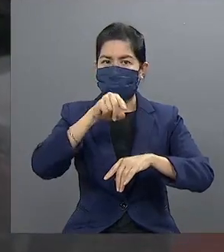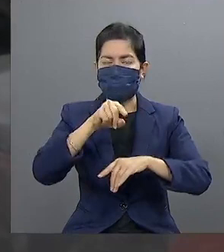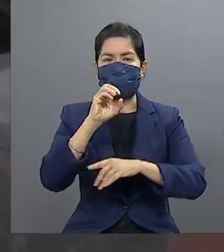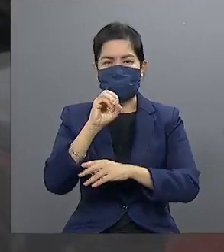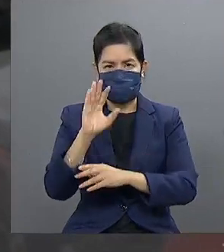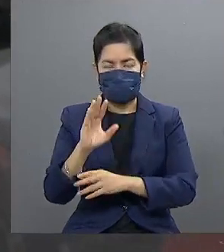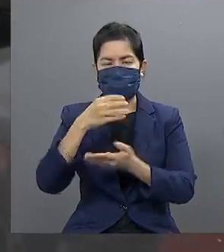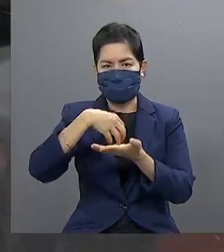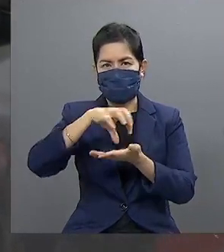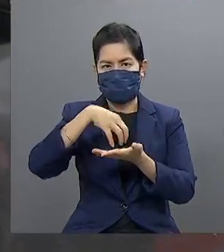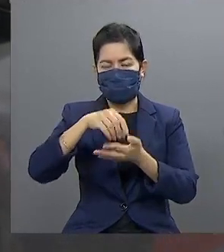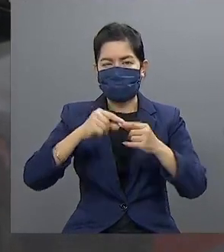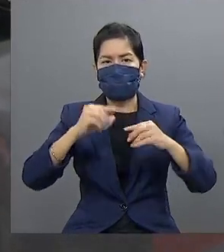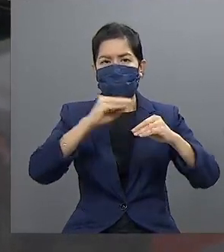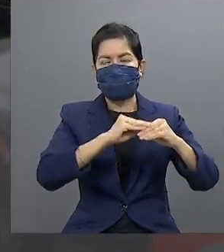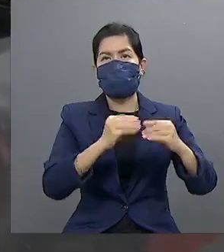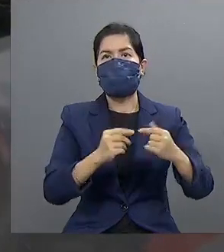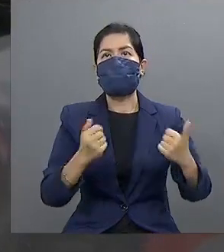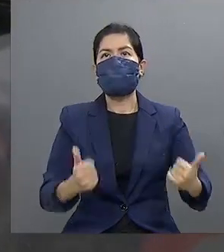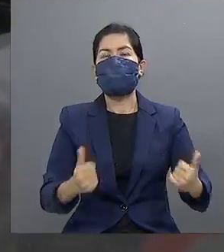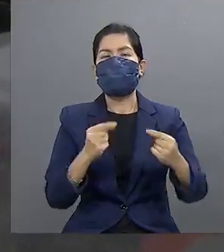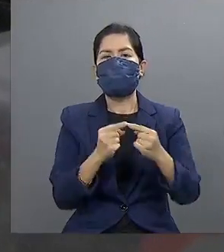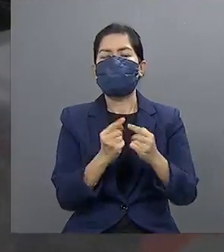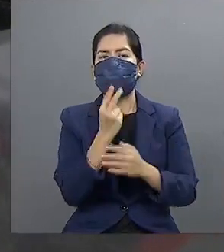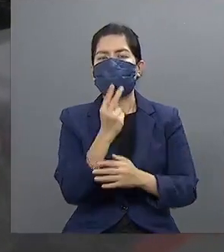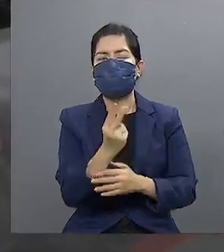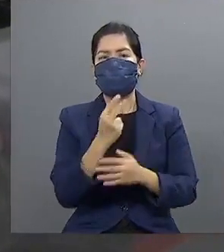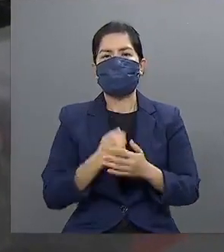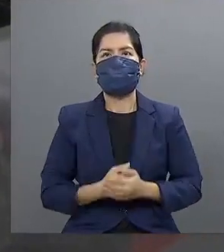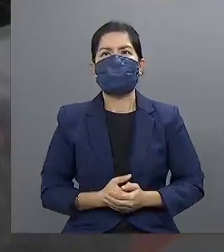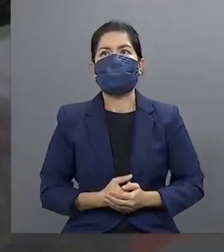ป็นภาพบรรยากาศล่าสุดค่ะคุณพรวดีคุณจิรชาตาคะ ค่ะขอบคุณค่ะ